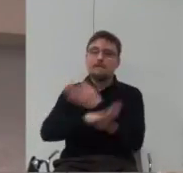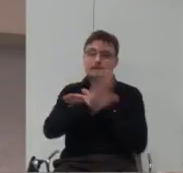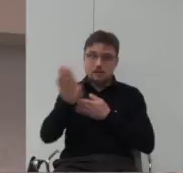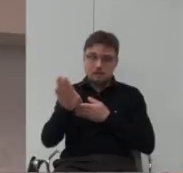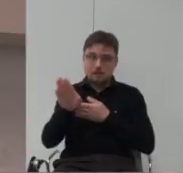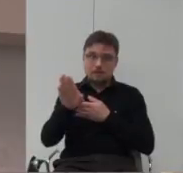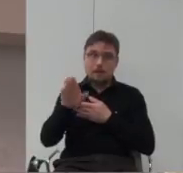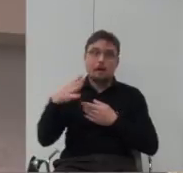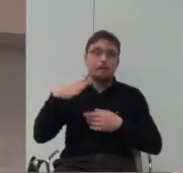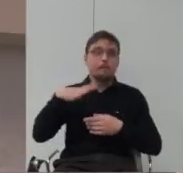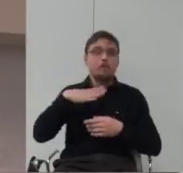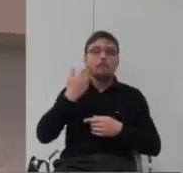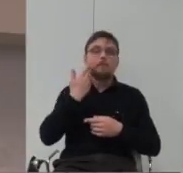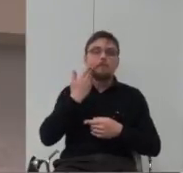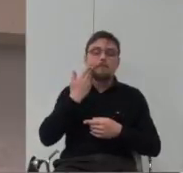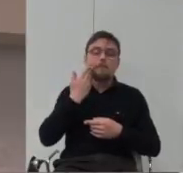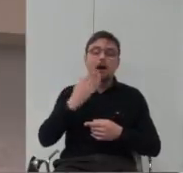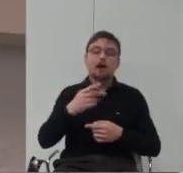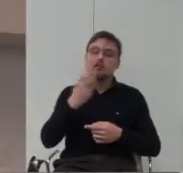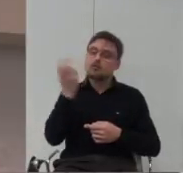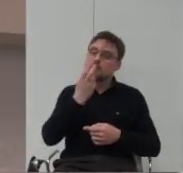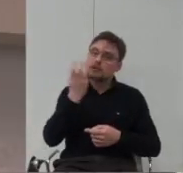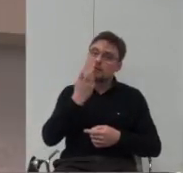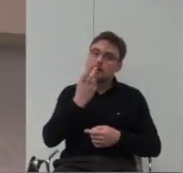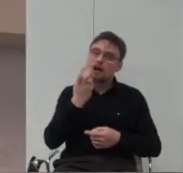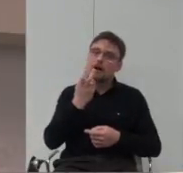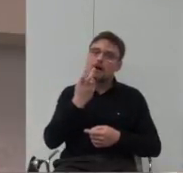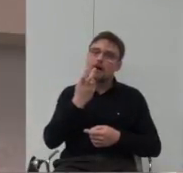tego biennale,